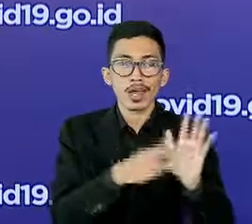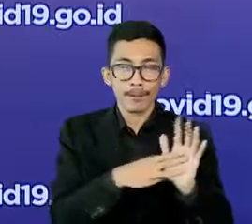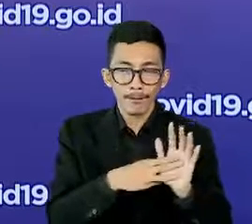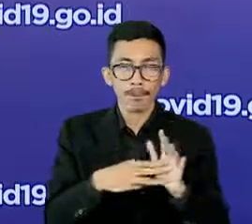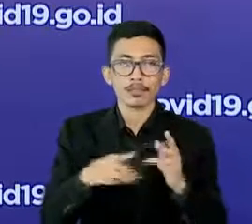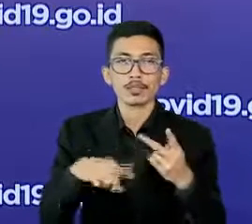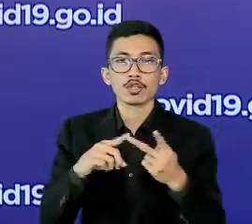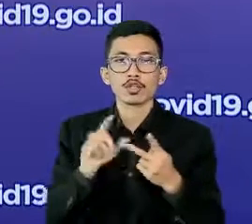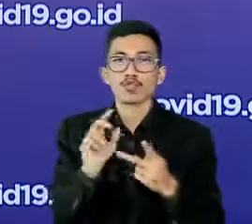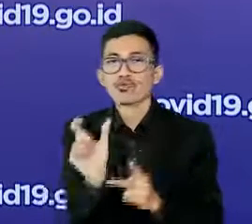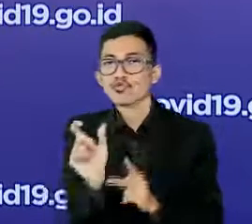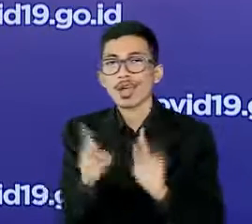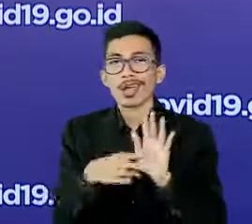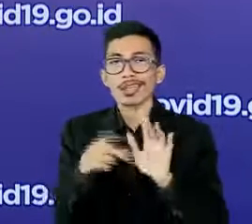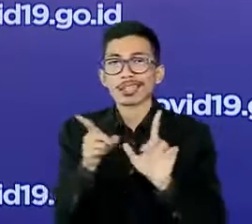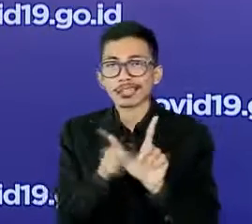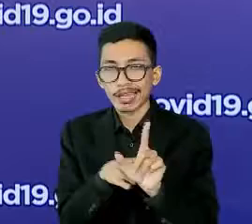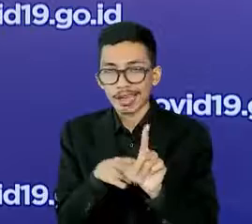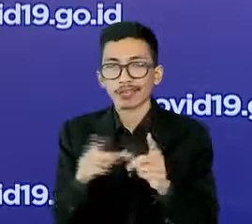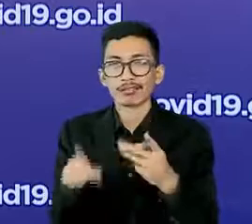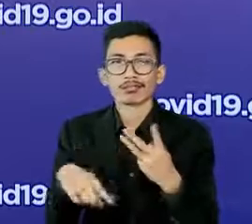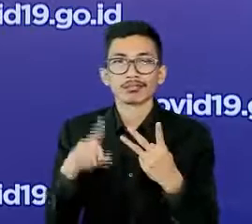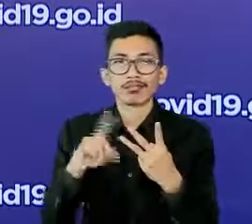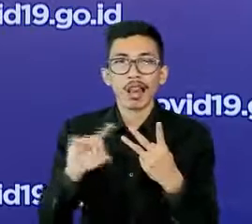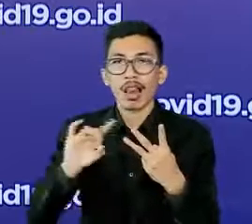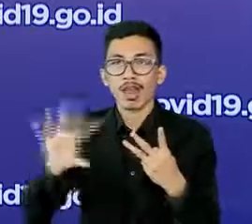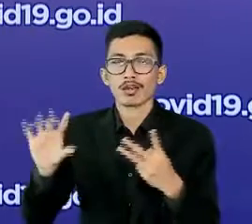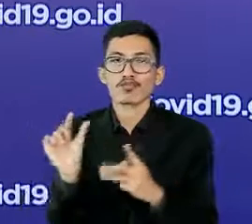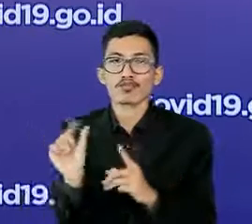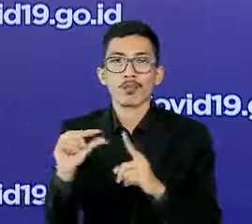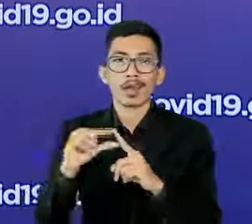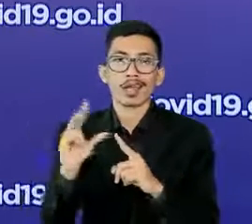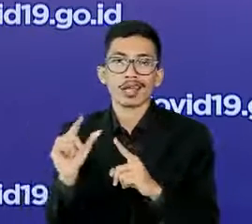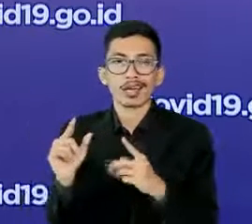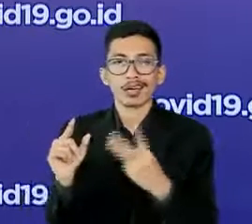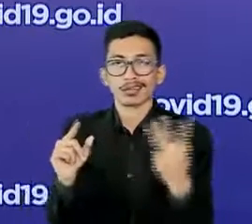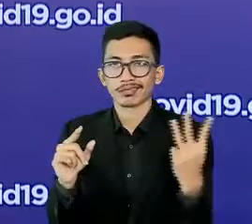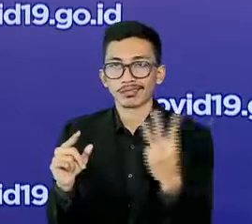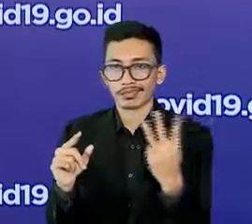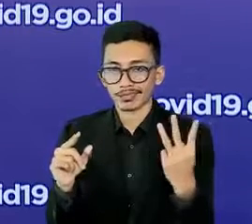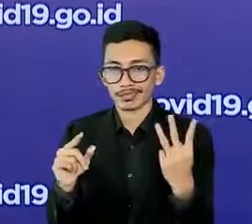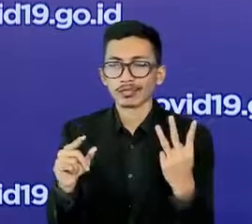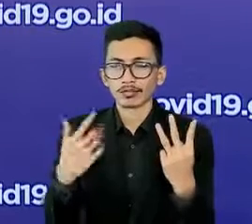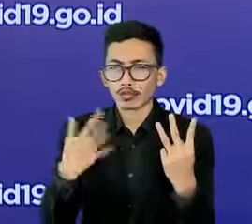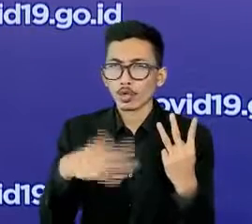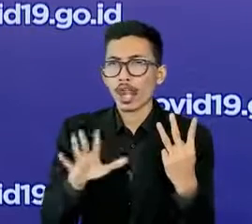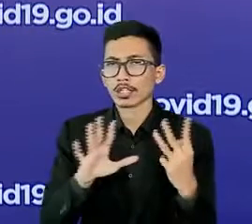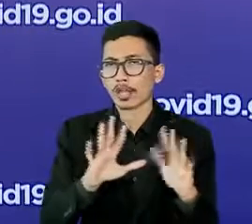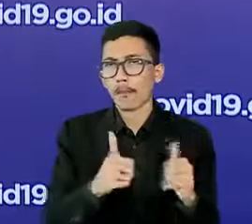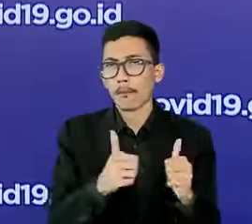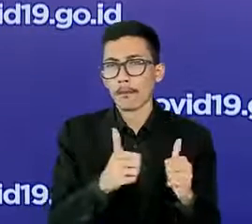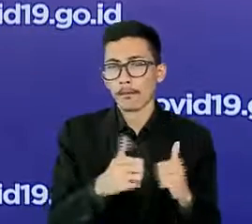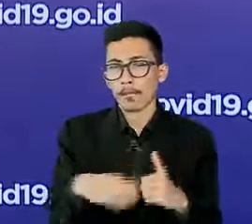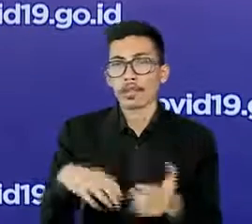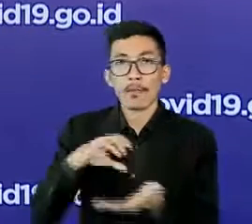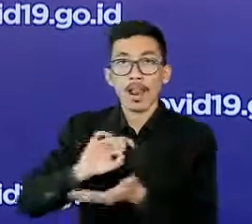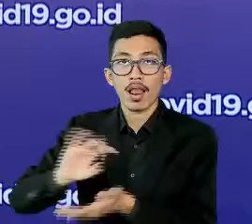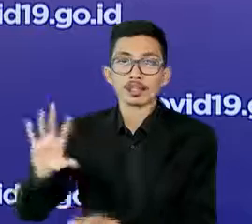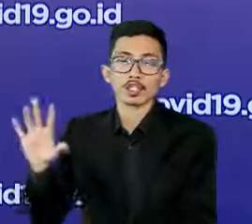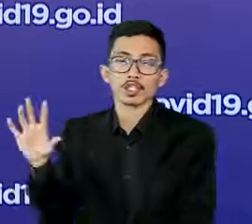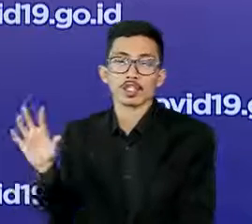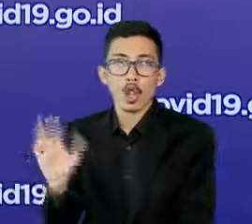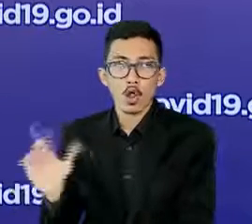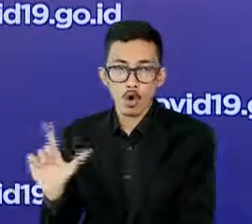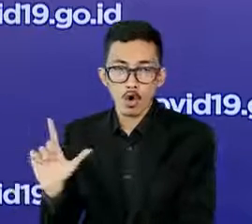satunya lagi di asrama yang dimiliki oleh BR Inilah kita siapkan lalu di Solo juga demikian